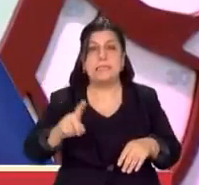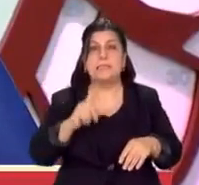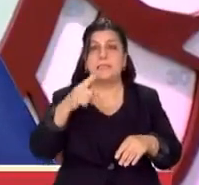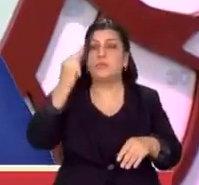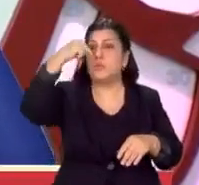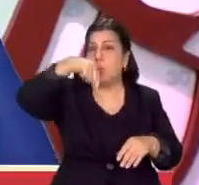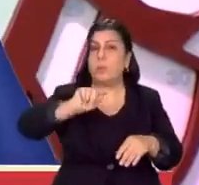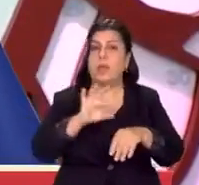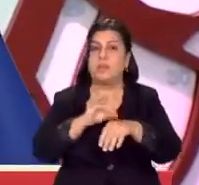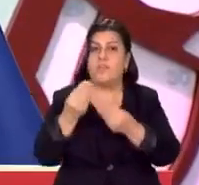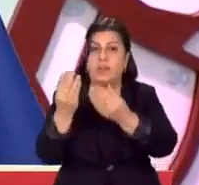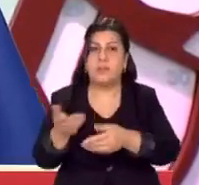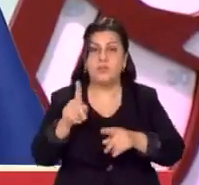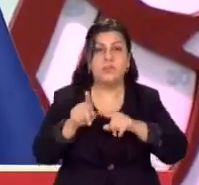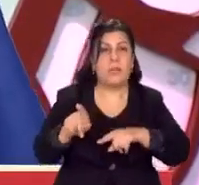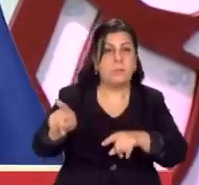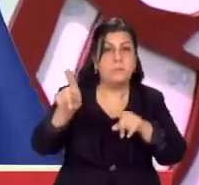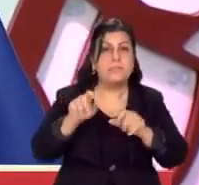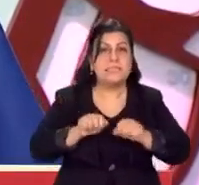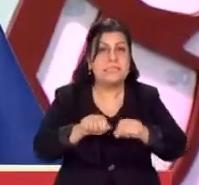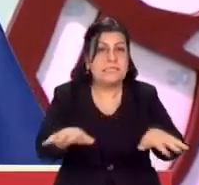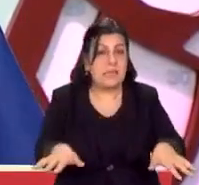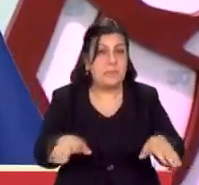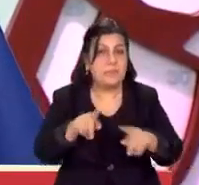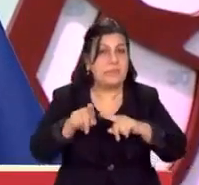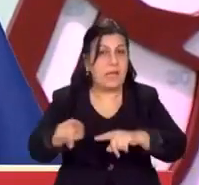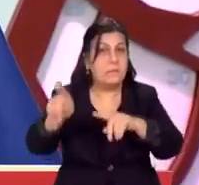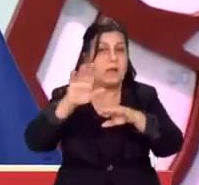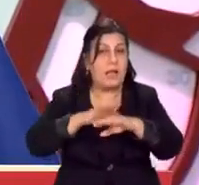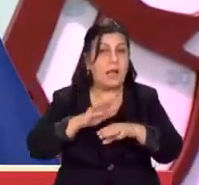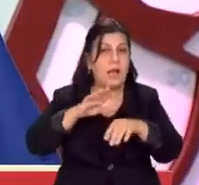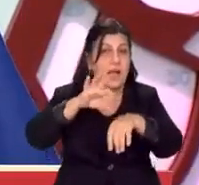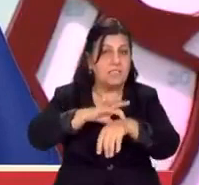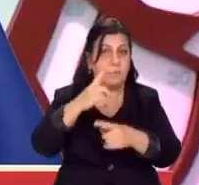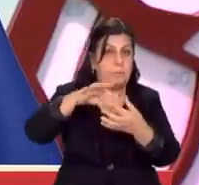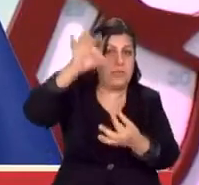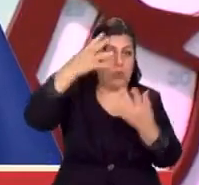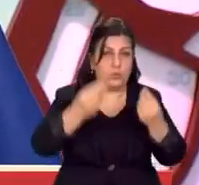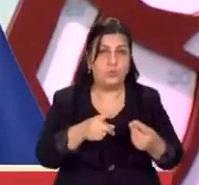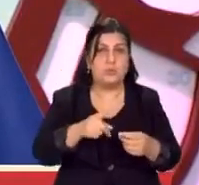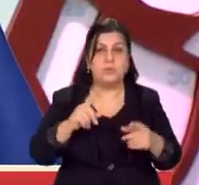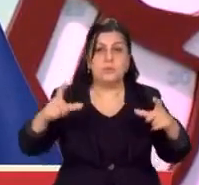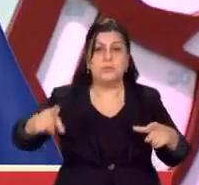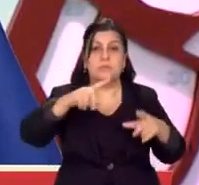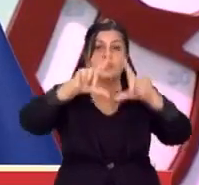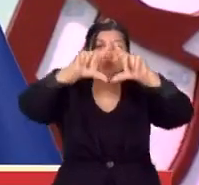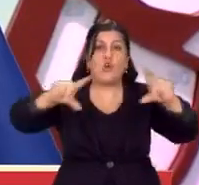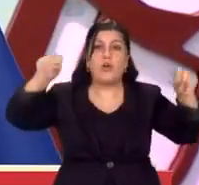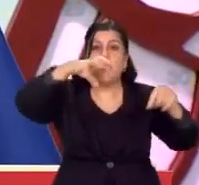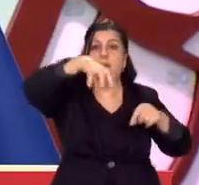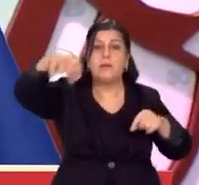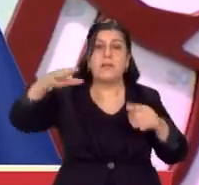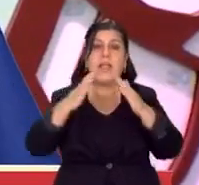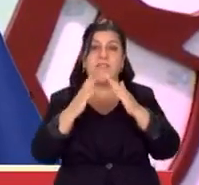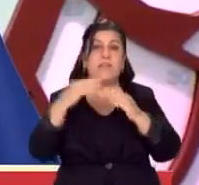numara verdiğiniz yerim zaten bu takip sisteminin takip ettiği hassadan birisi oluyorsunuz bulunduğu coğrafi konumu